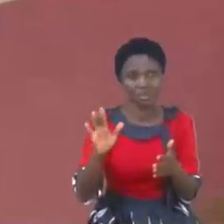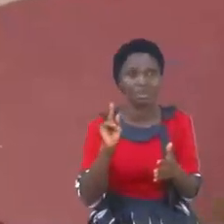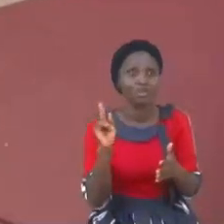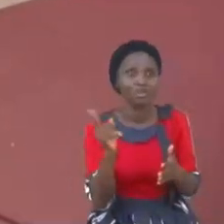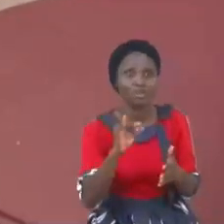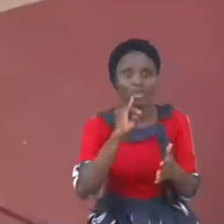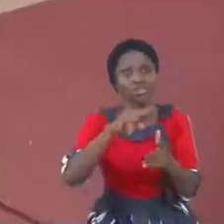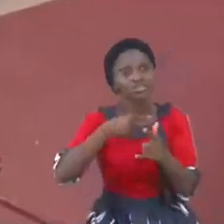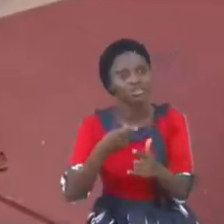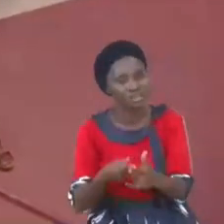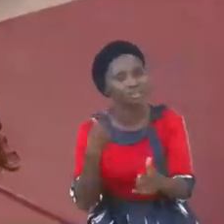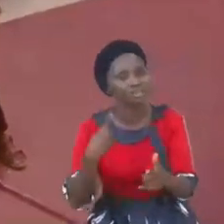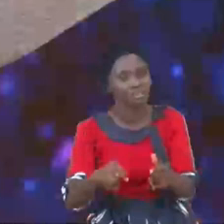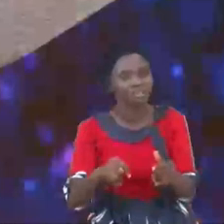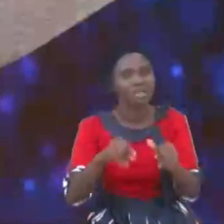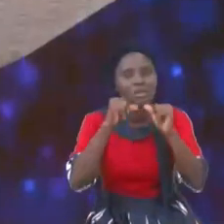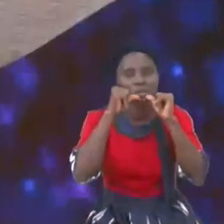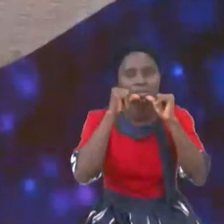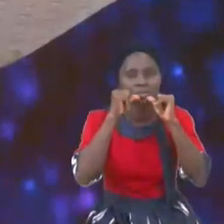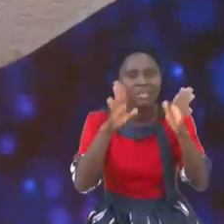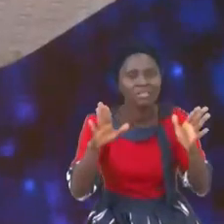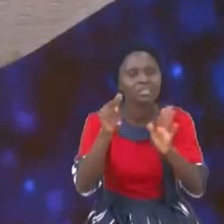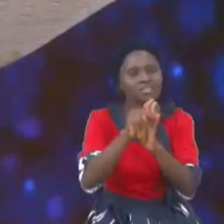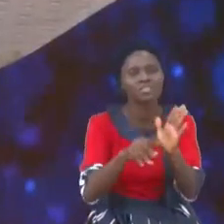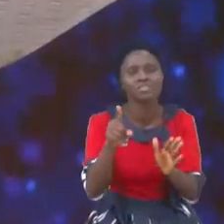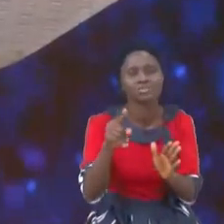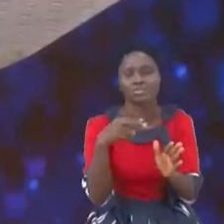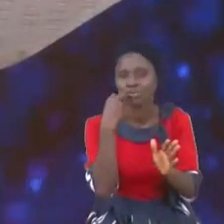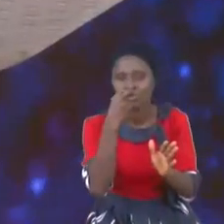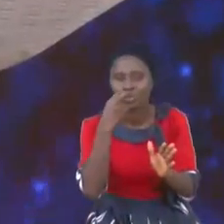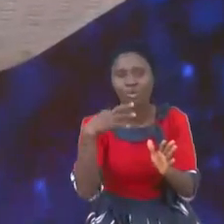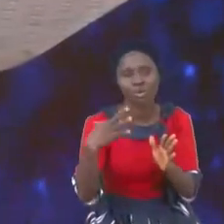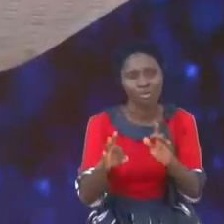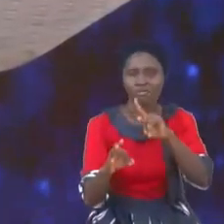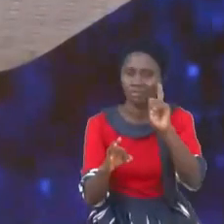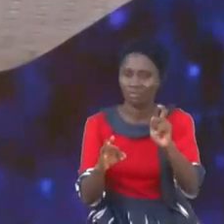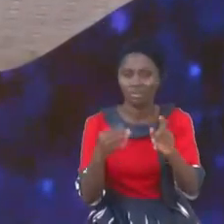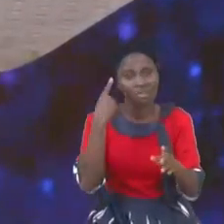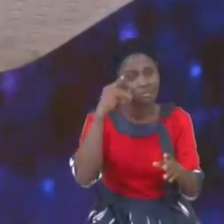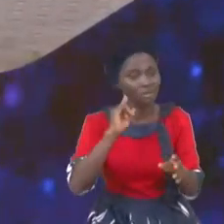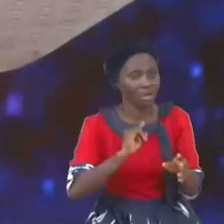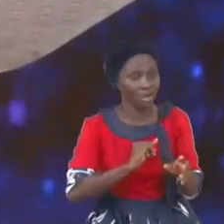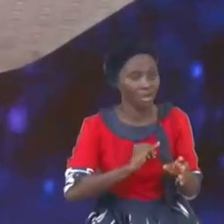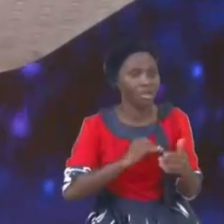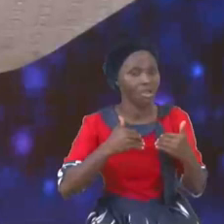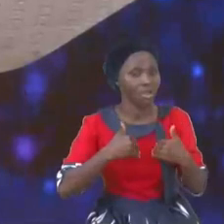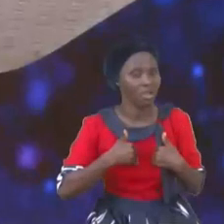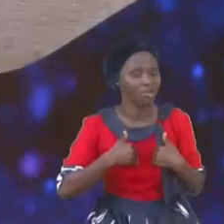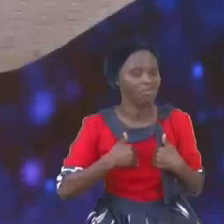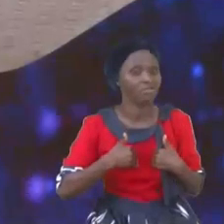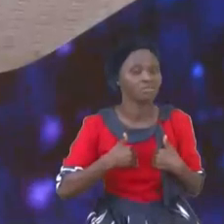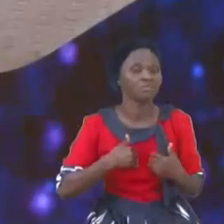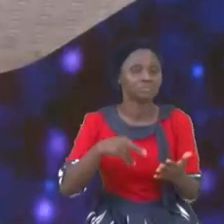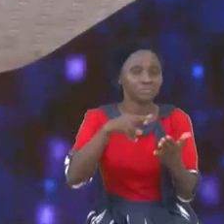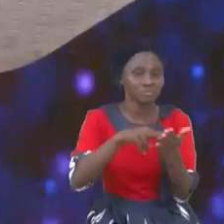est l'expression de votre bonheur? Car je vous atteste que si cela eût